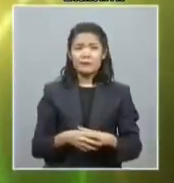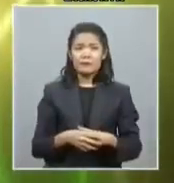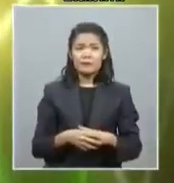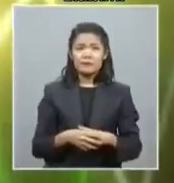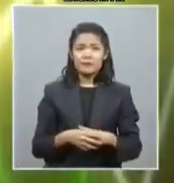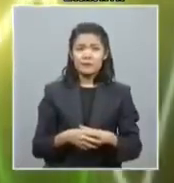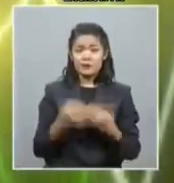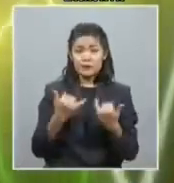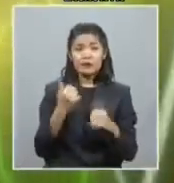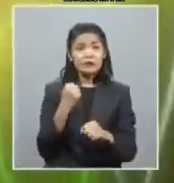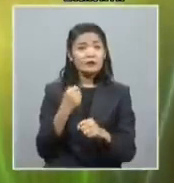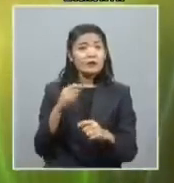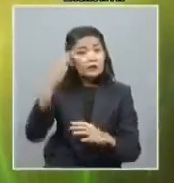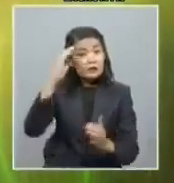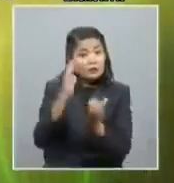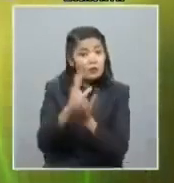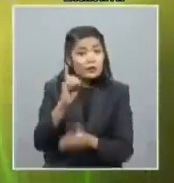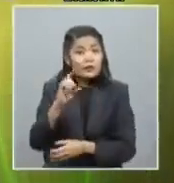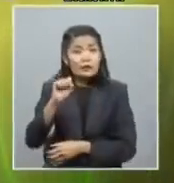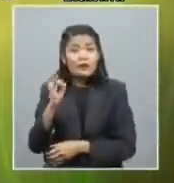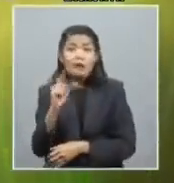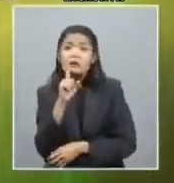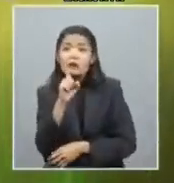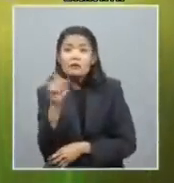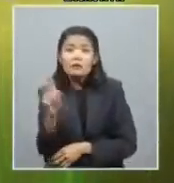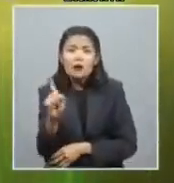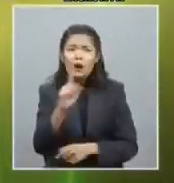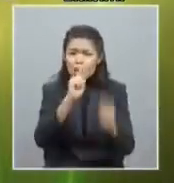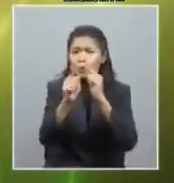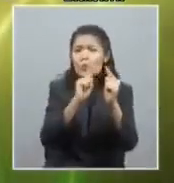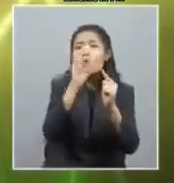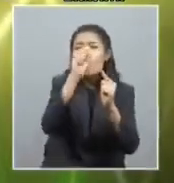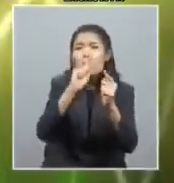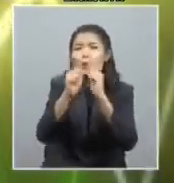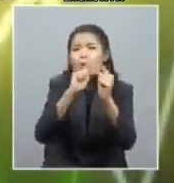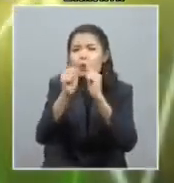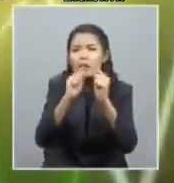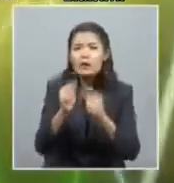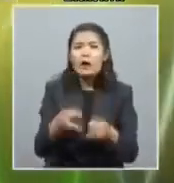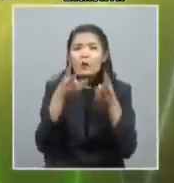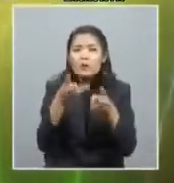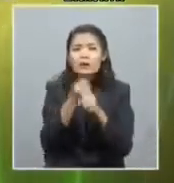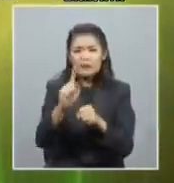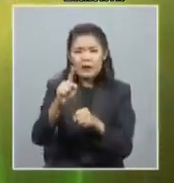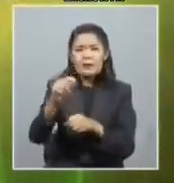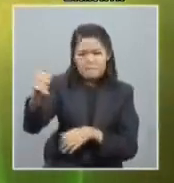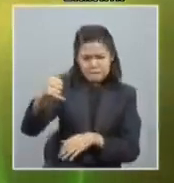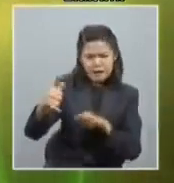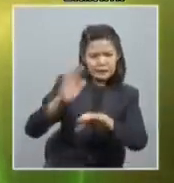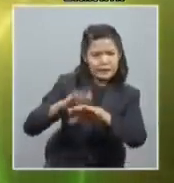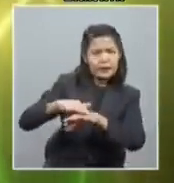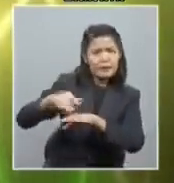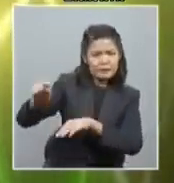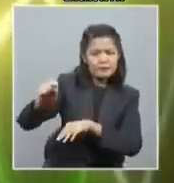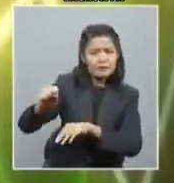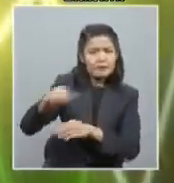ไอ้ตำรวจทำมันยังไงได้นั่นลงคุยมาเลยแต่ว่าเรื่องตัวรถก็คือเอามาเป็นพยานก็ได้มาเป็นพยานเด้อแต่เป็น